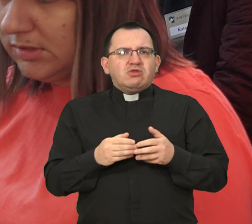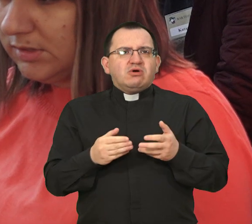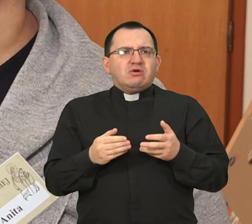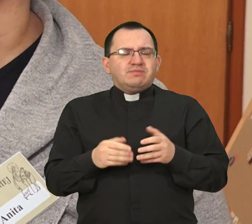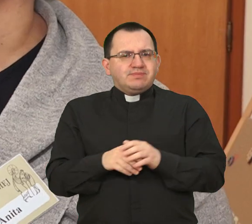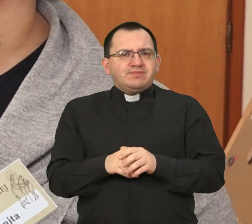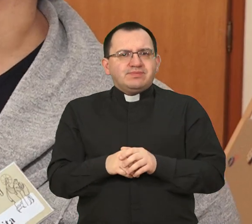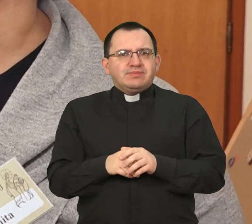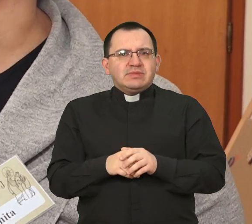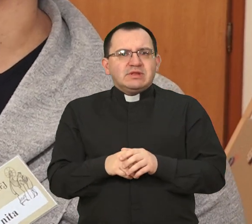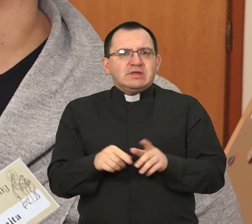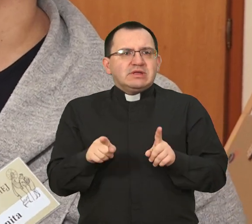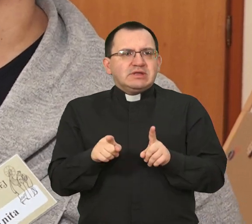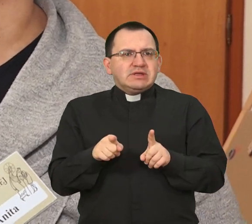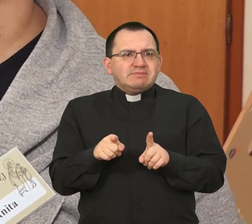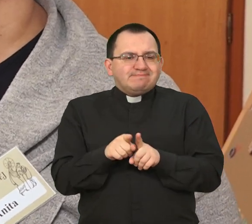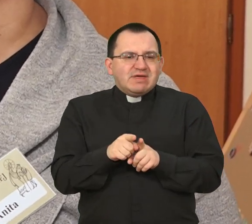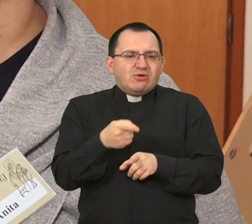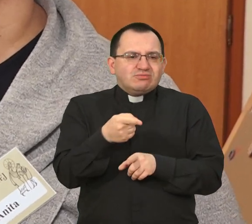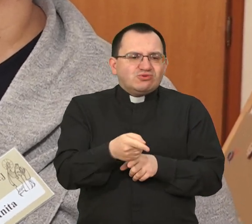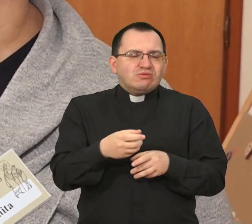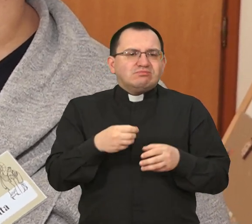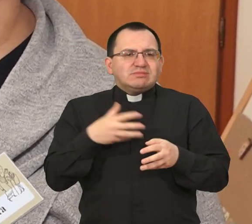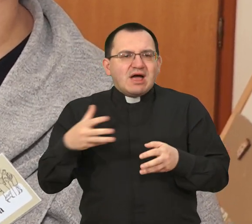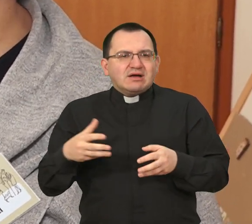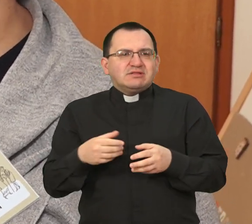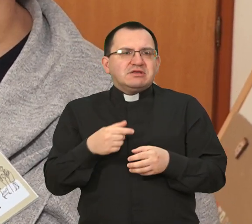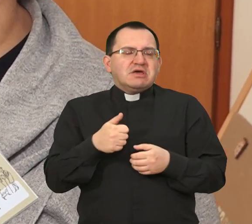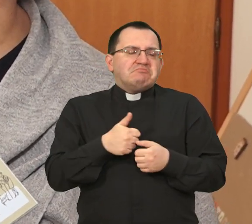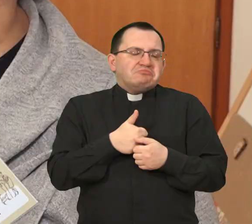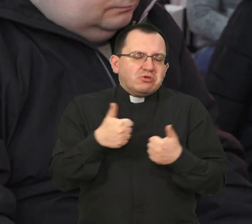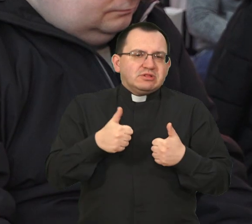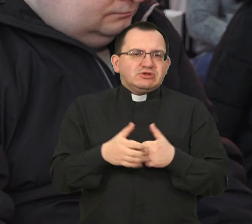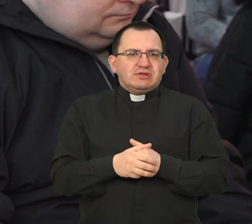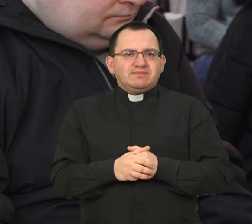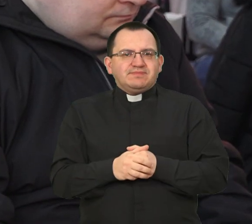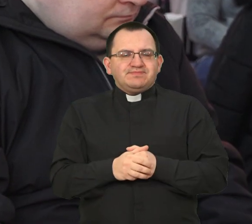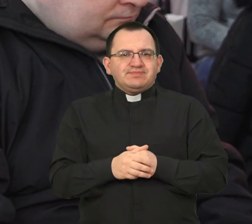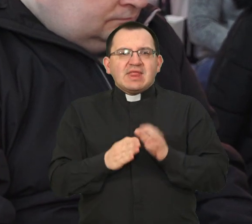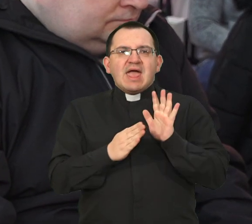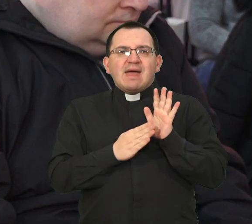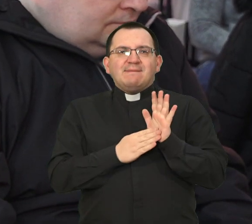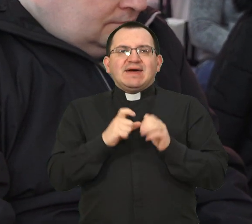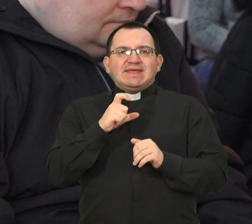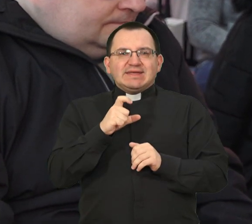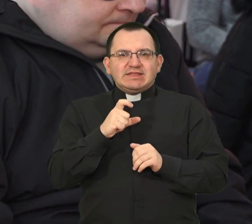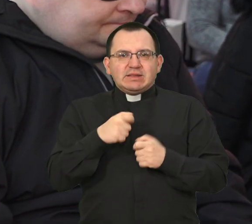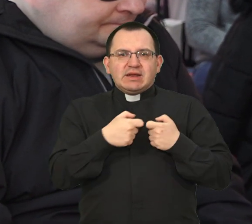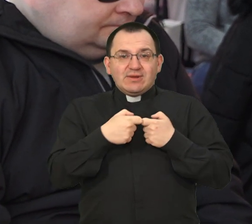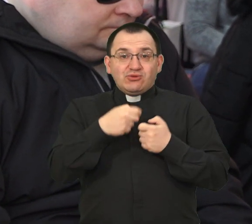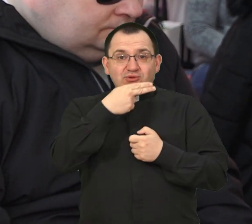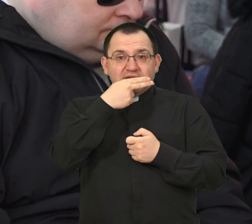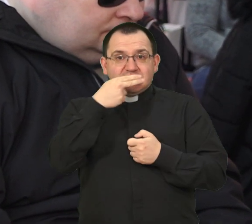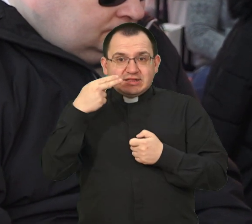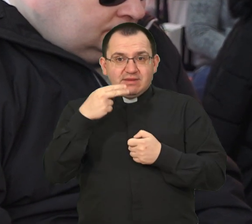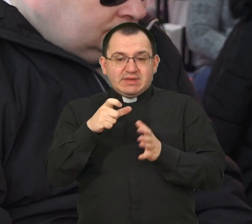gramofonske ploče, i doista su tu nekako reakcije sudionika bile jako dobre. Marija Ciglar iz Udruge slijepih Međimurske županije